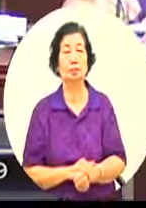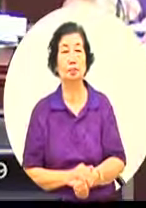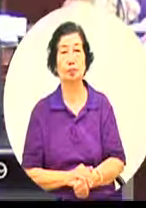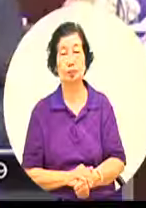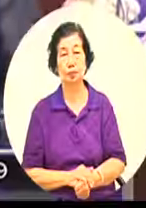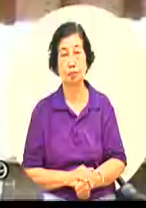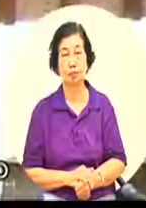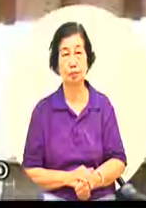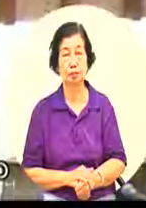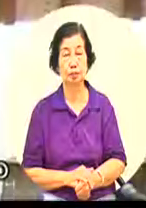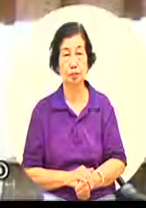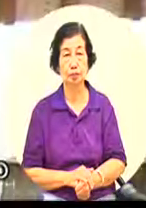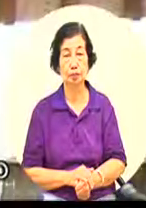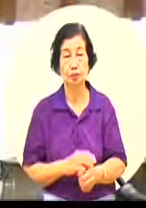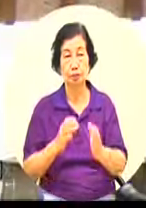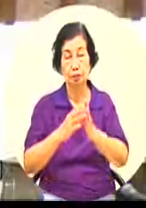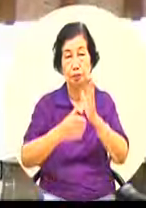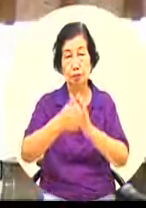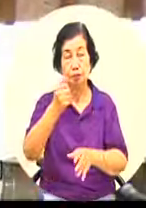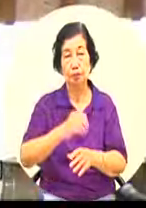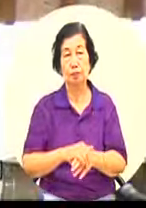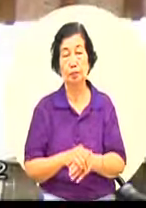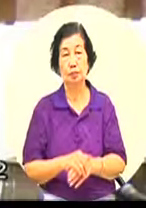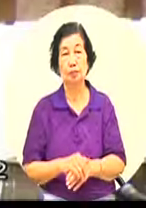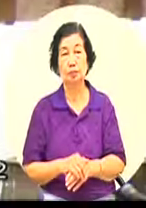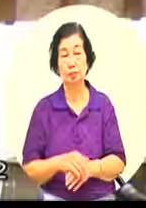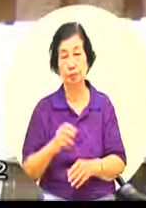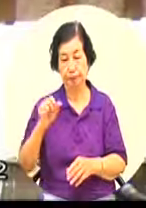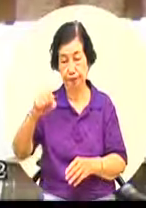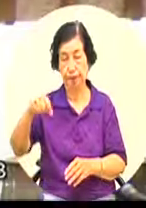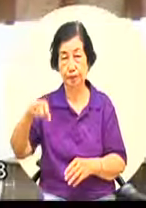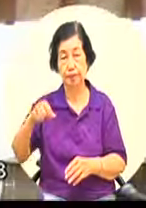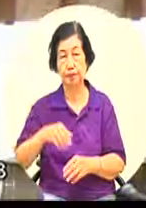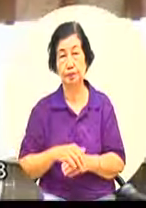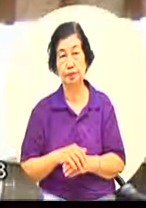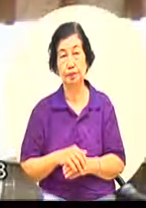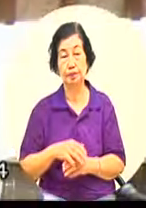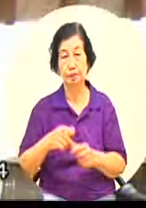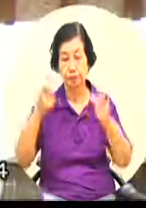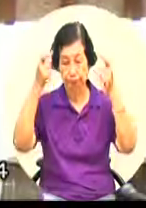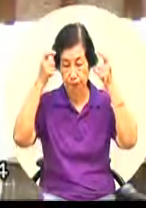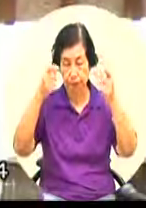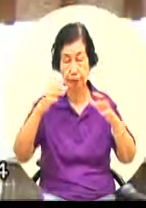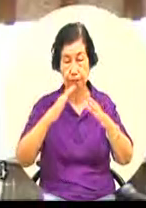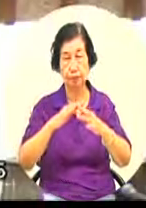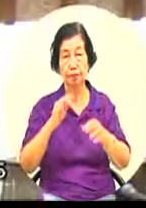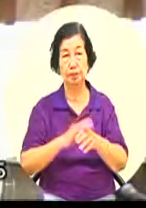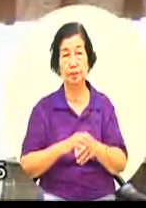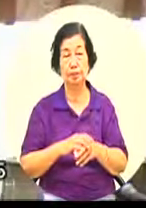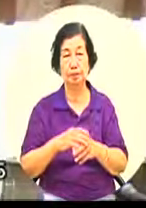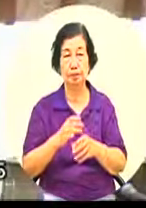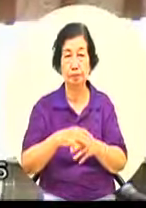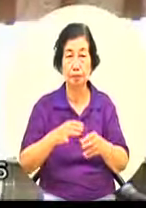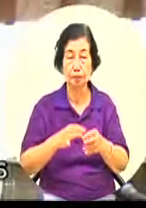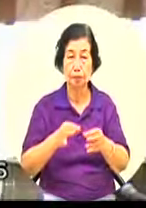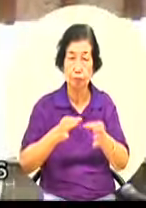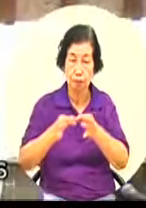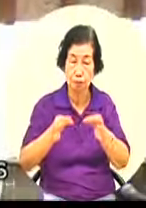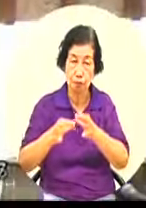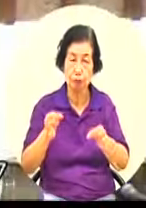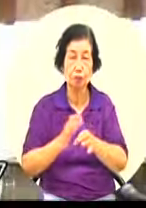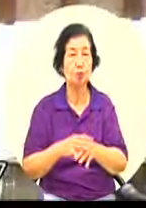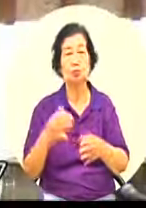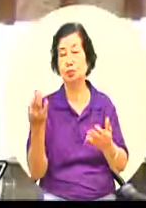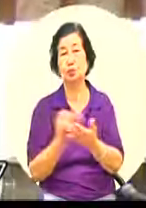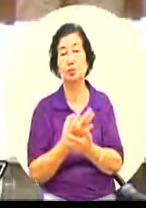谢局长哦。所以局长，你其实也承认，目前高雄市的教育经费给予各学校的设备的部分确实是有